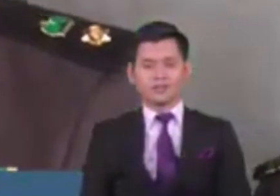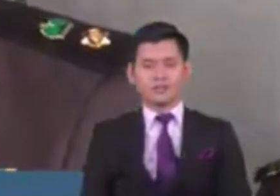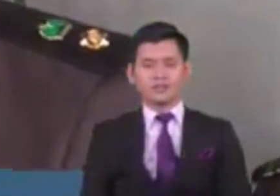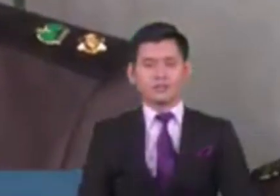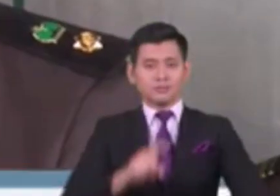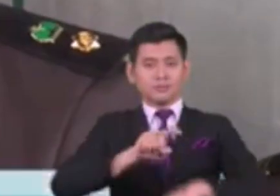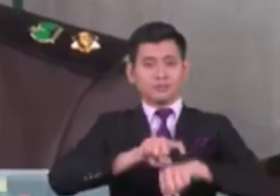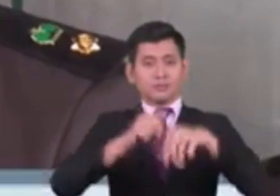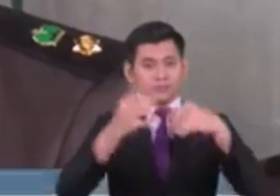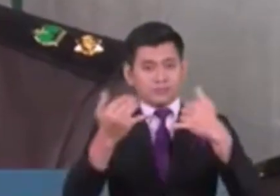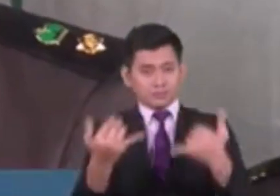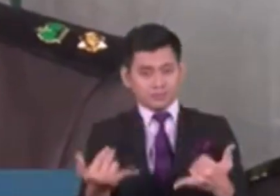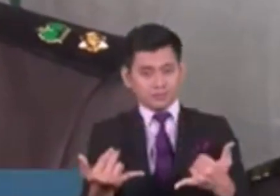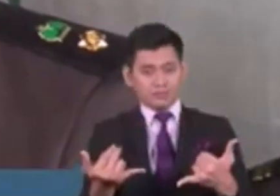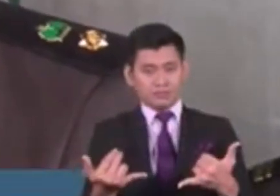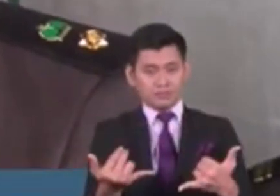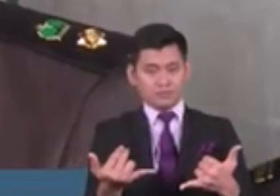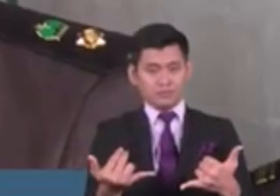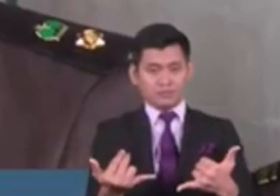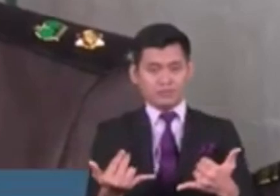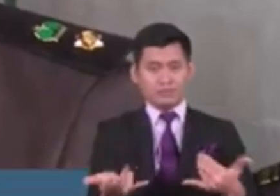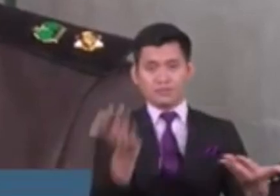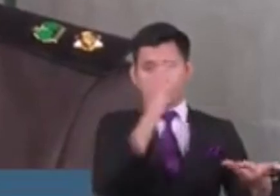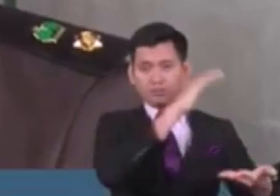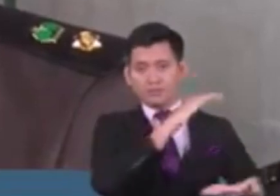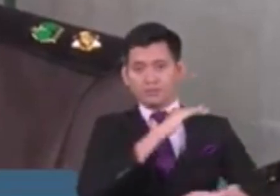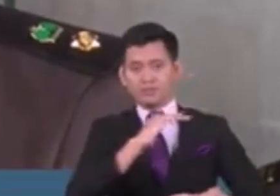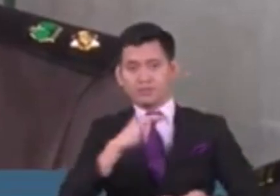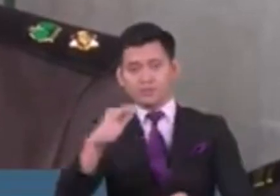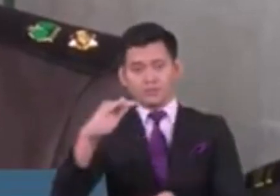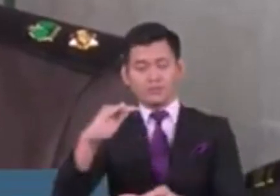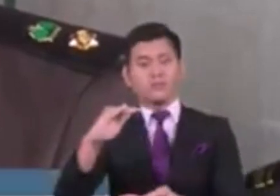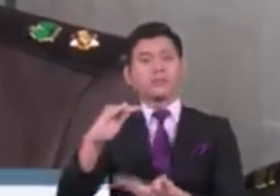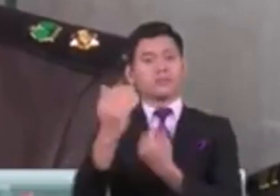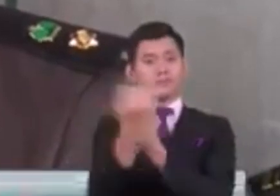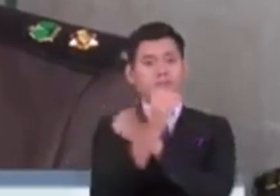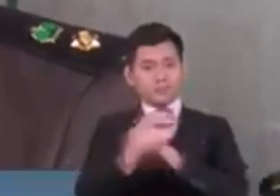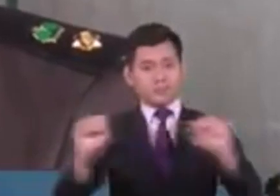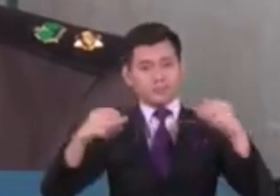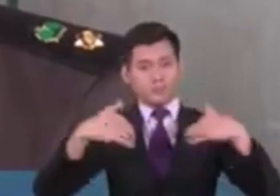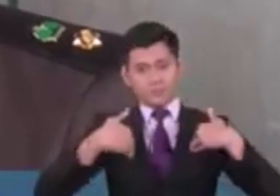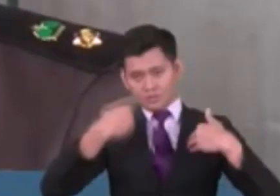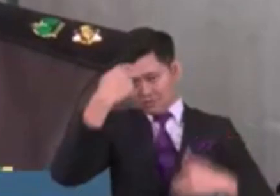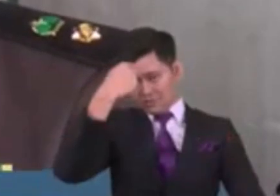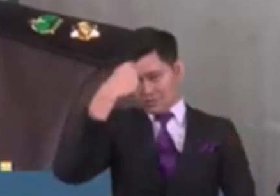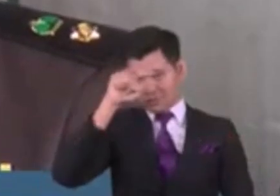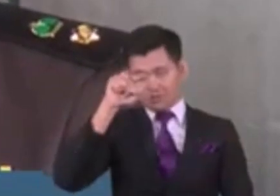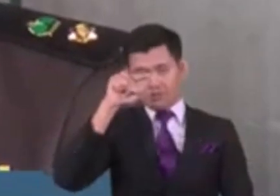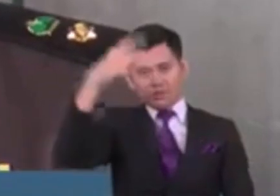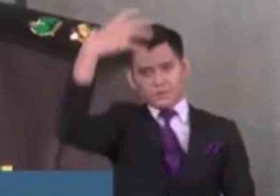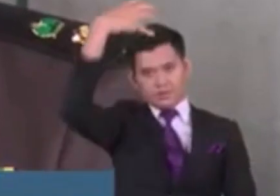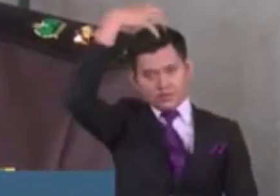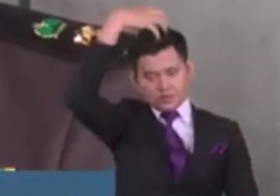Buat masa ini, stok semasa yang kita ada untuk negeri Selangor adalah lebih kurang